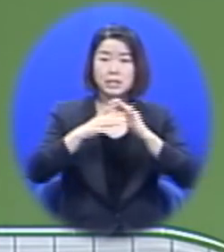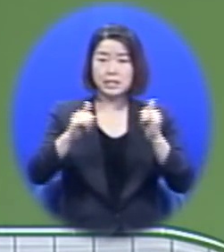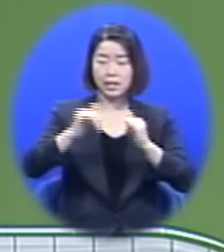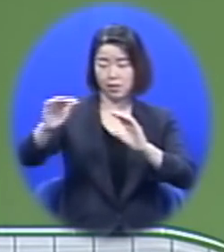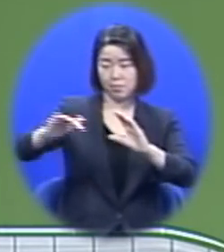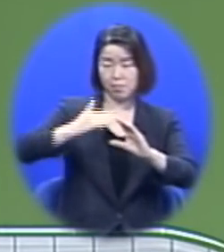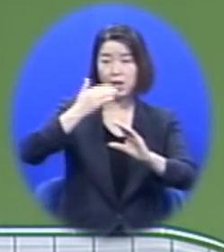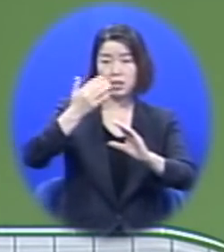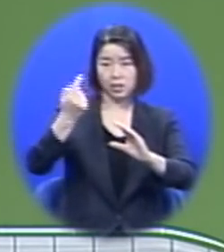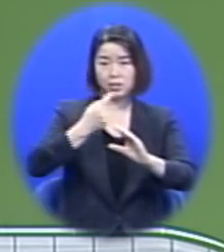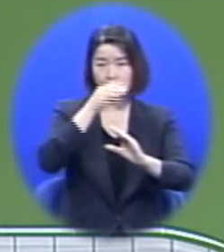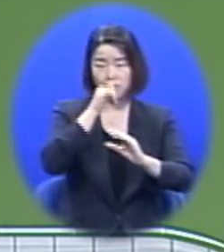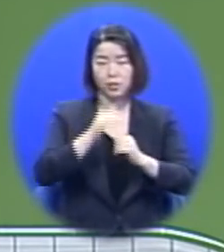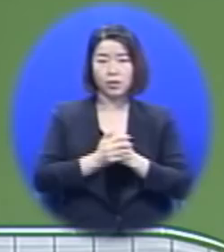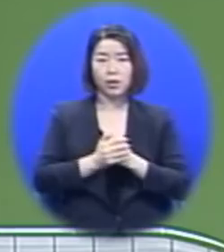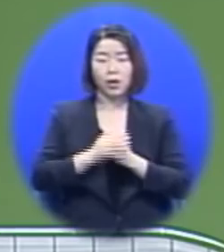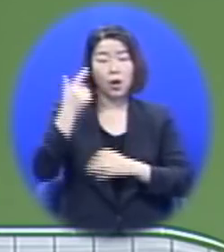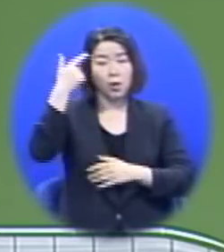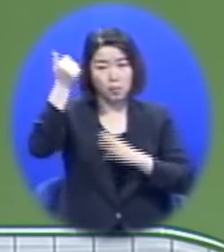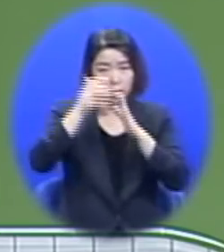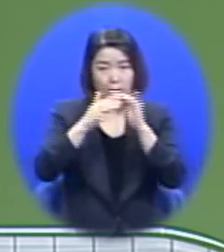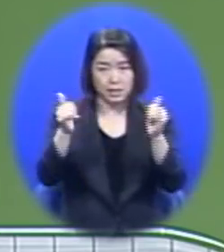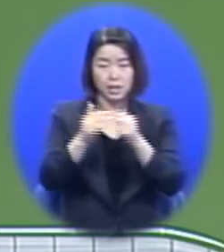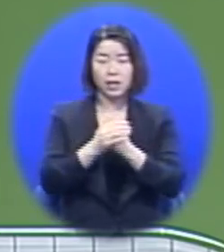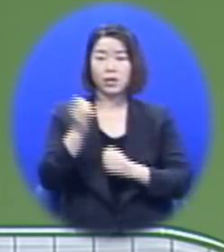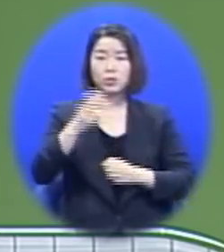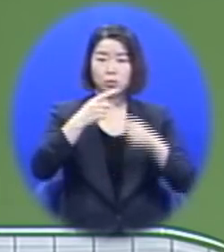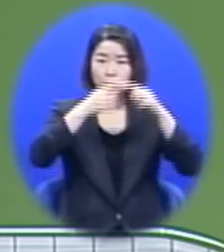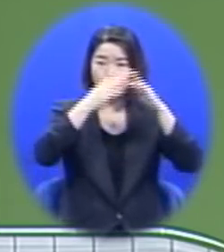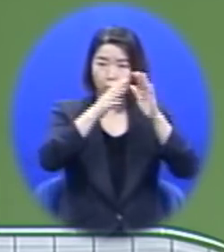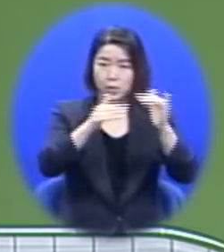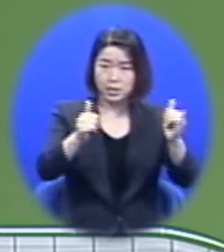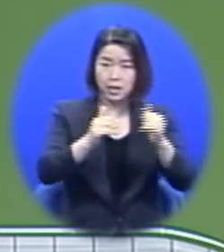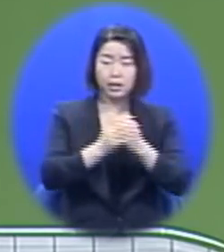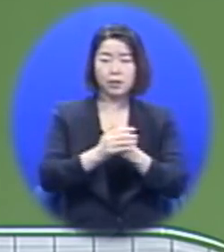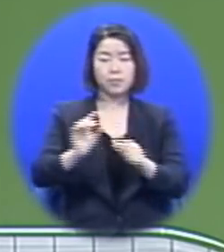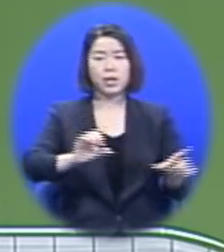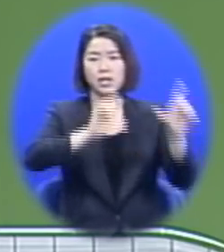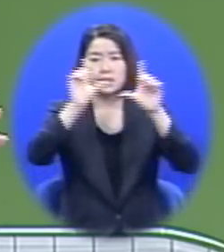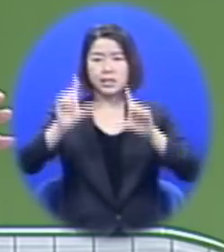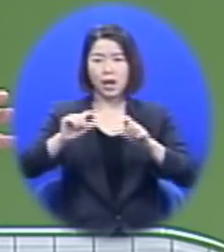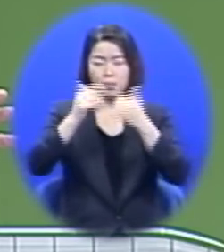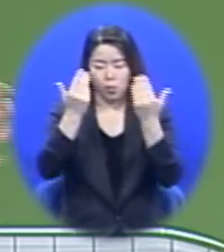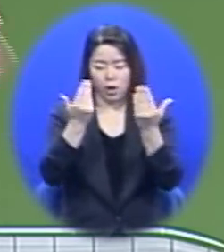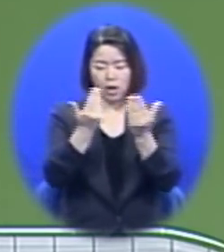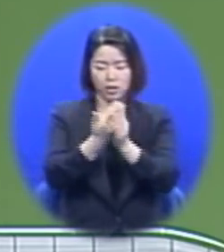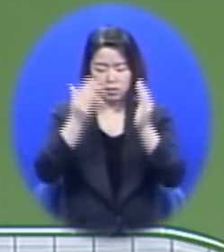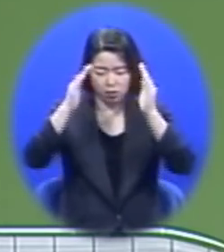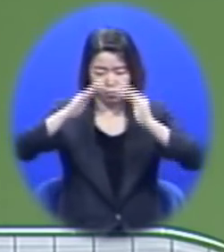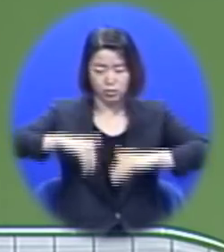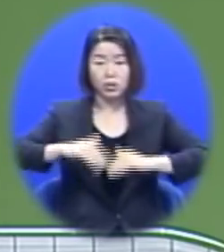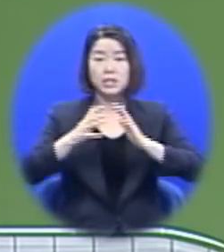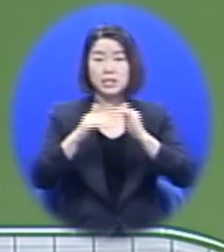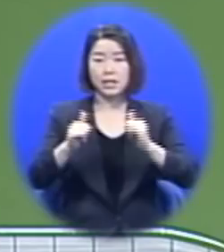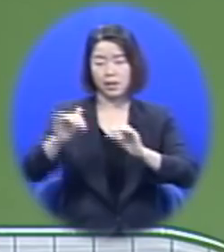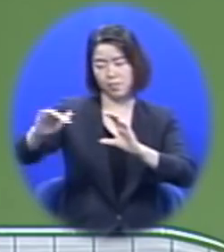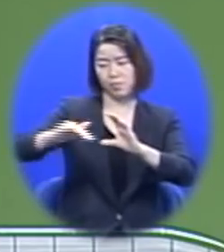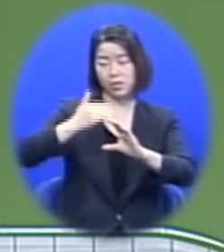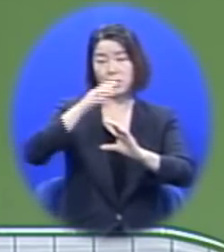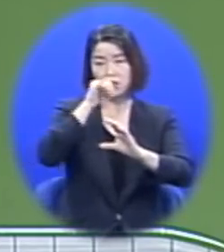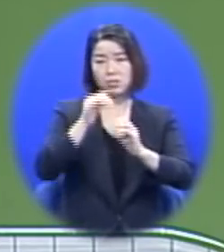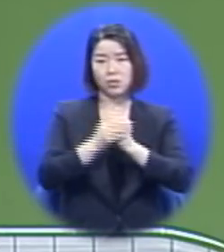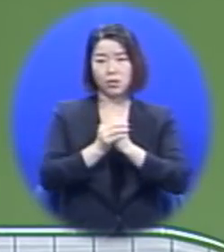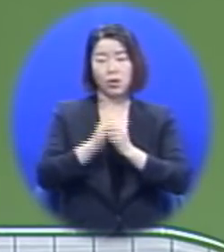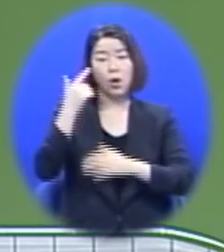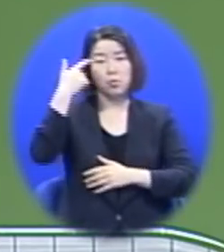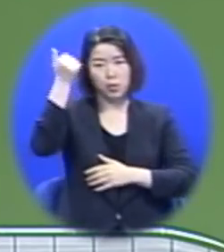옵니다. 목회자들도 또 교인들도 삶이 완전히 무너진 분들의 메일이 옵니다. 목사님